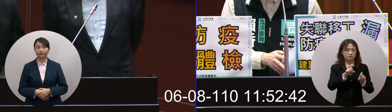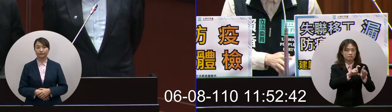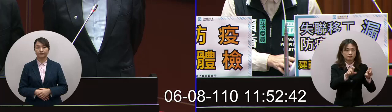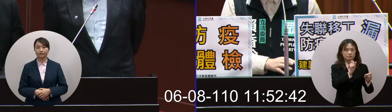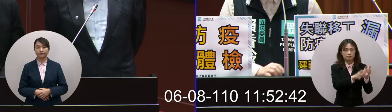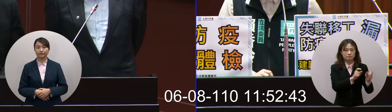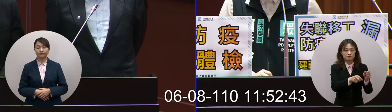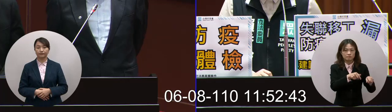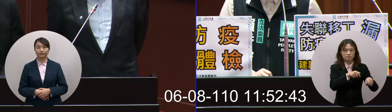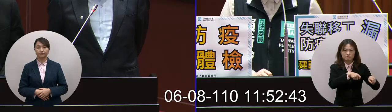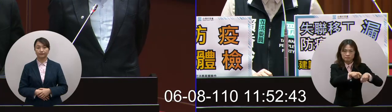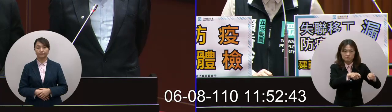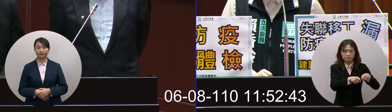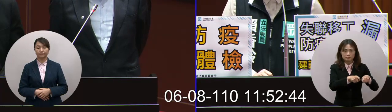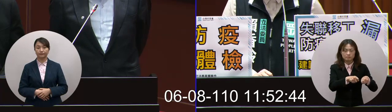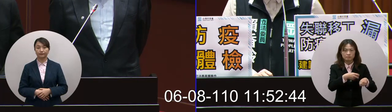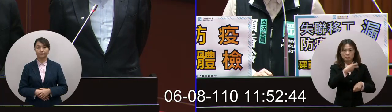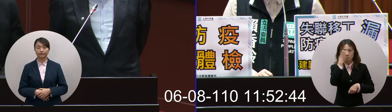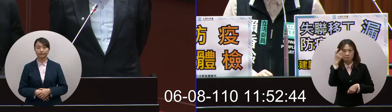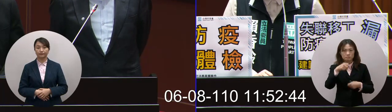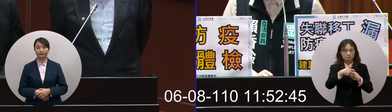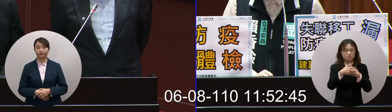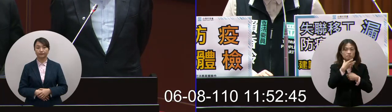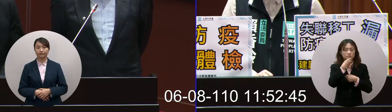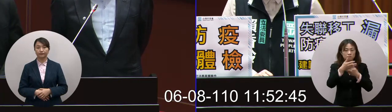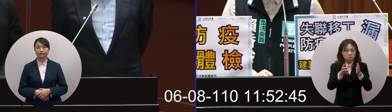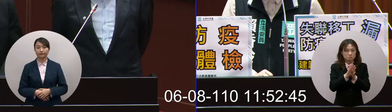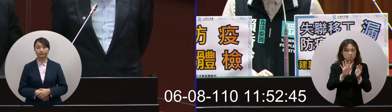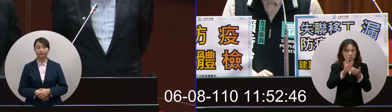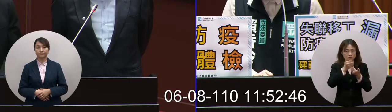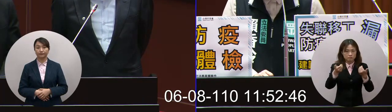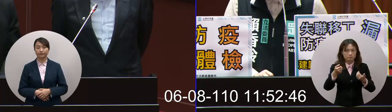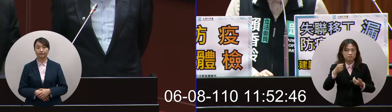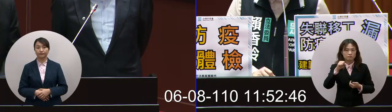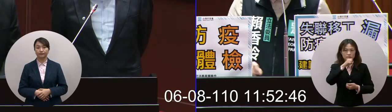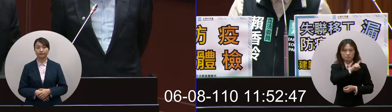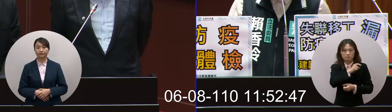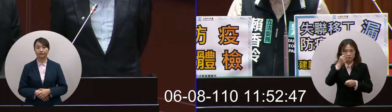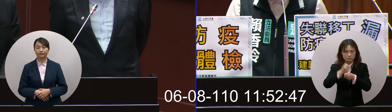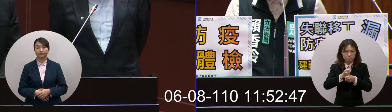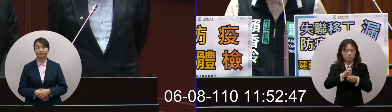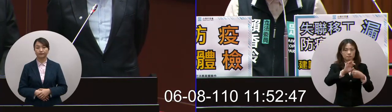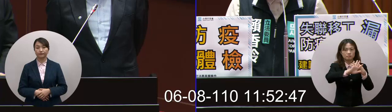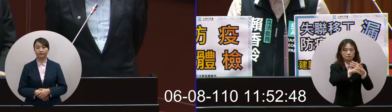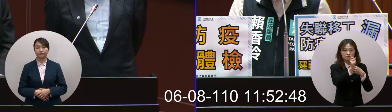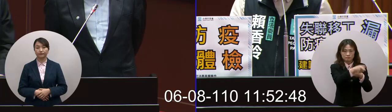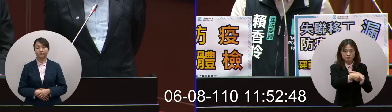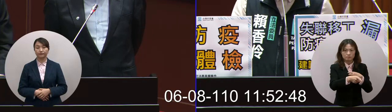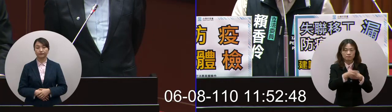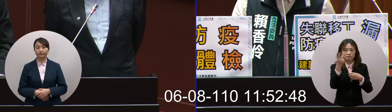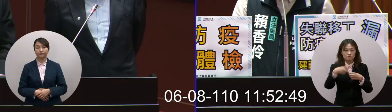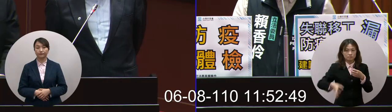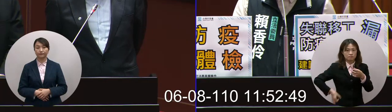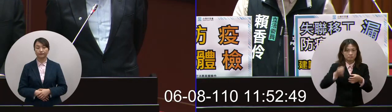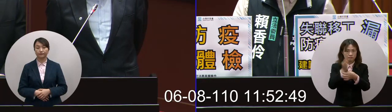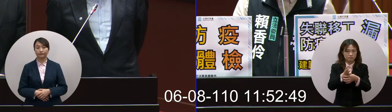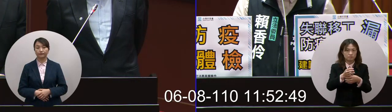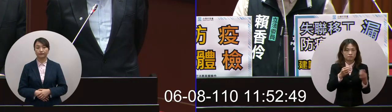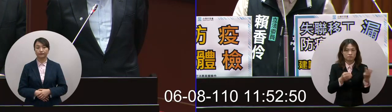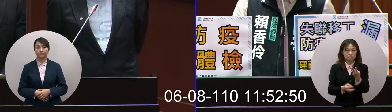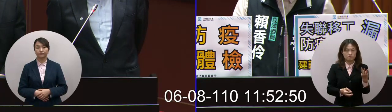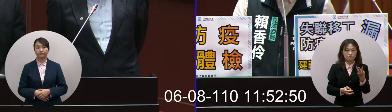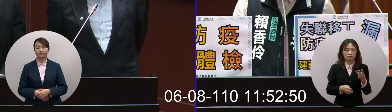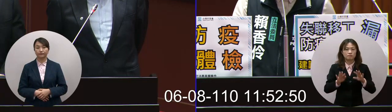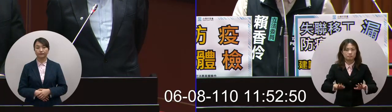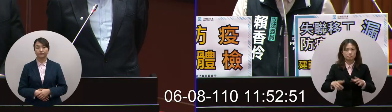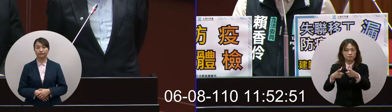们有看出卫福部有国产自制跟外购哦，还有投资。那现在我们看到日本它采取日本、韩国都采